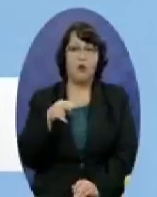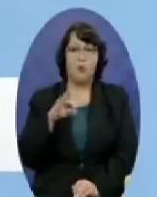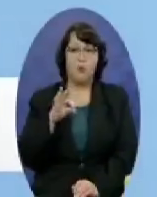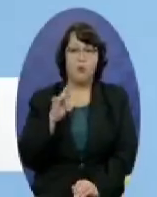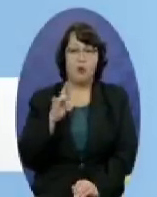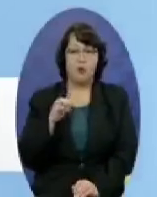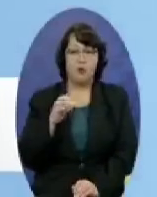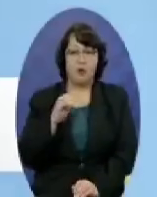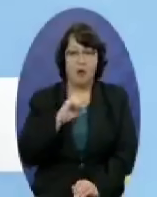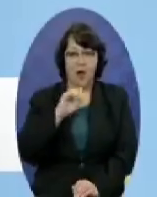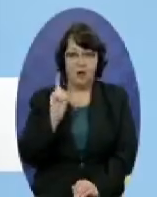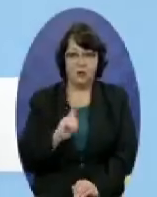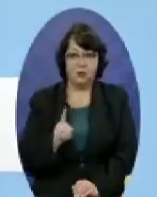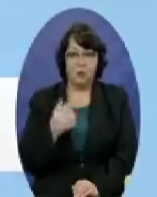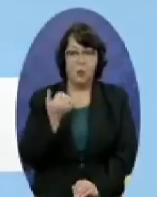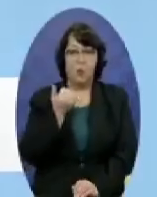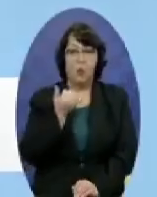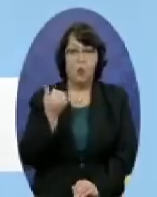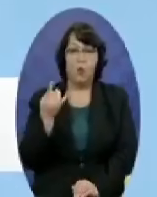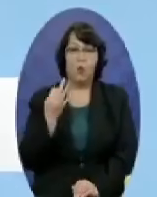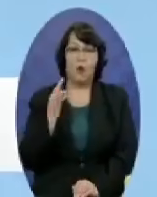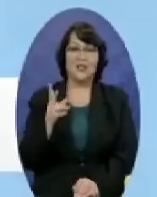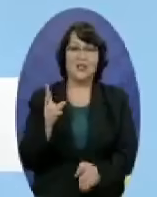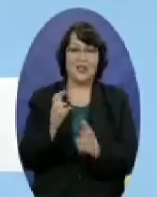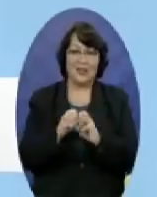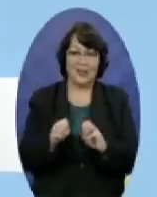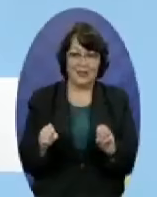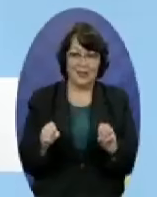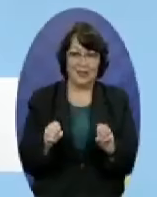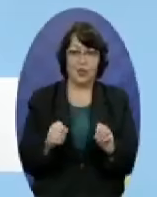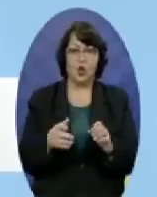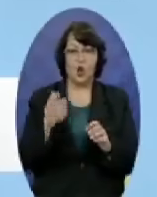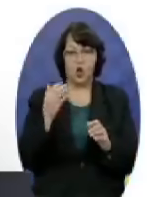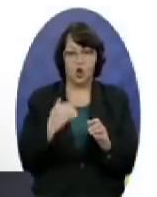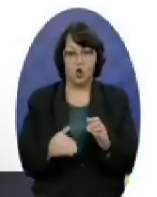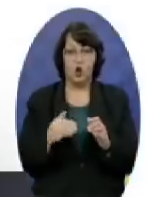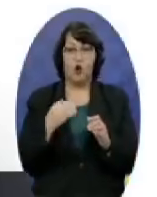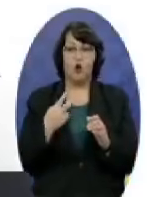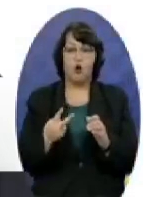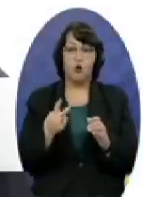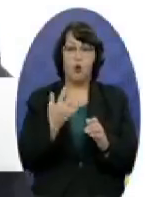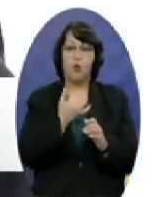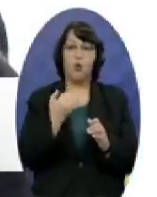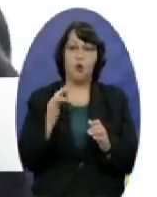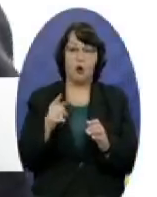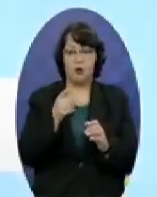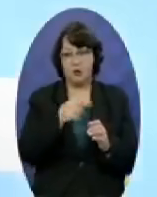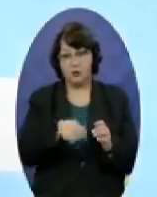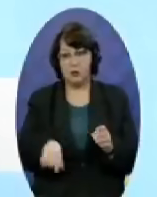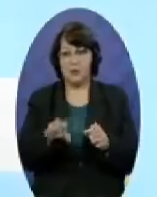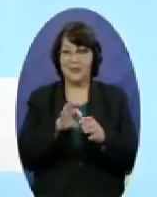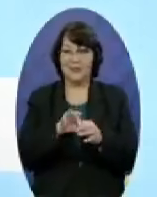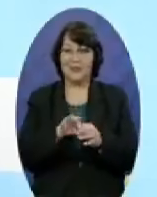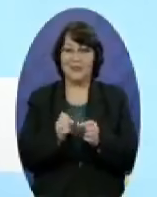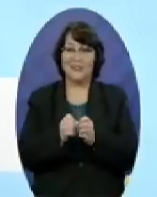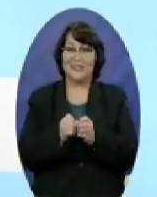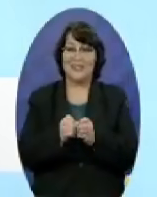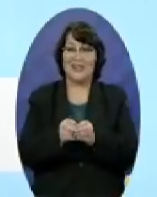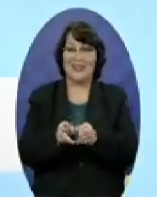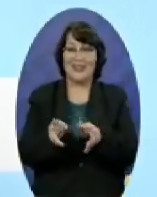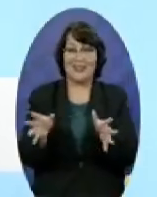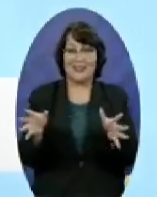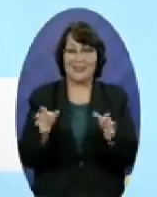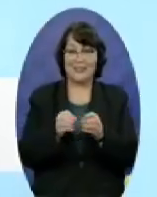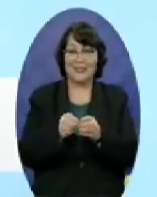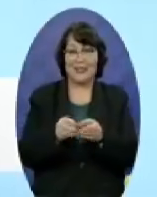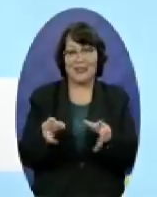ерөнхий нэрлэлтэй байна. Доотлолт нь бол хоёр уураг түүхийд байна. Субстрат 1 2 гээд. Тэгээ тэрнийг задлаж байгааг та бүгд бол энэ дээр